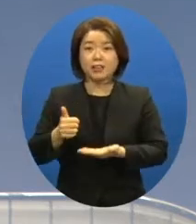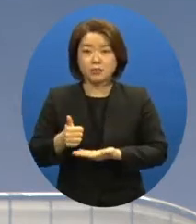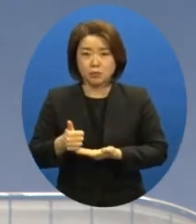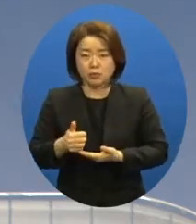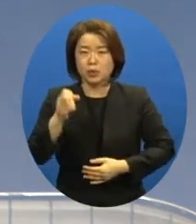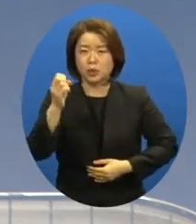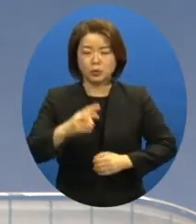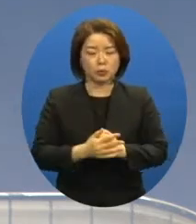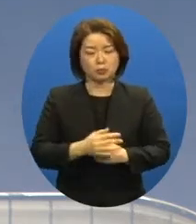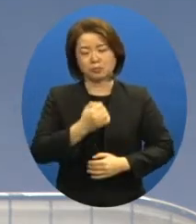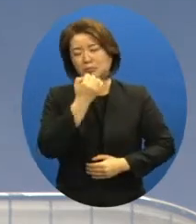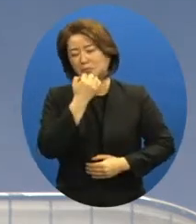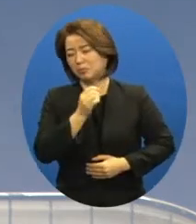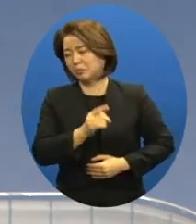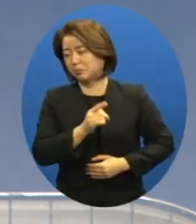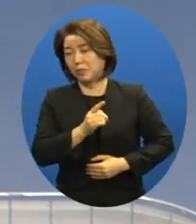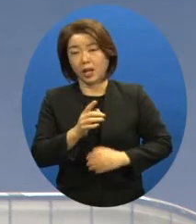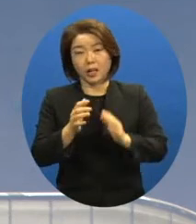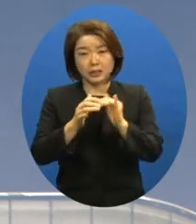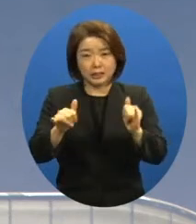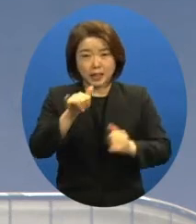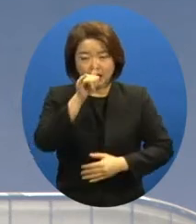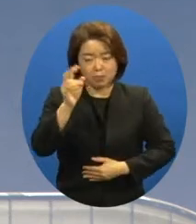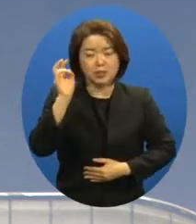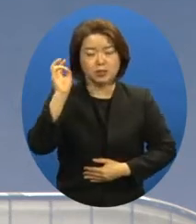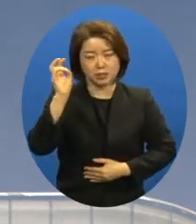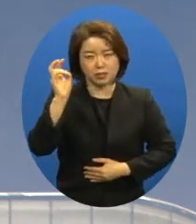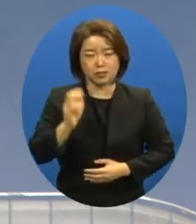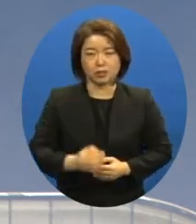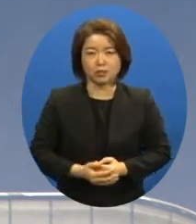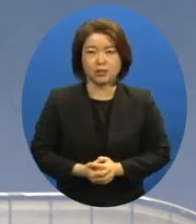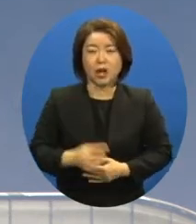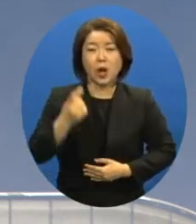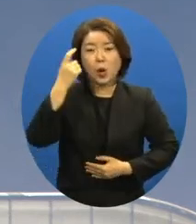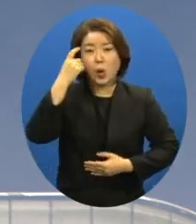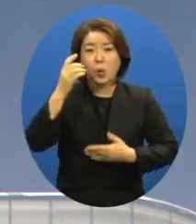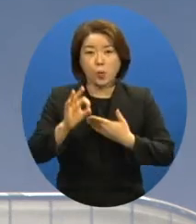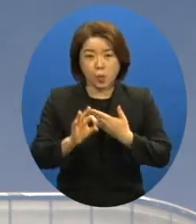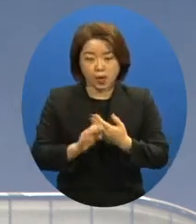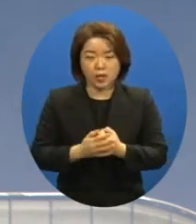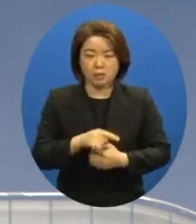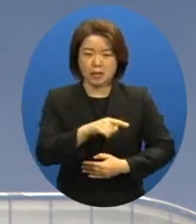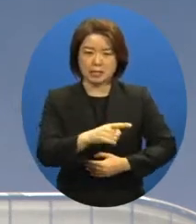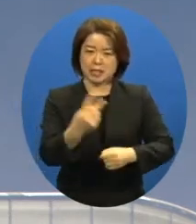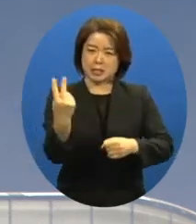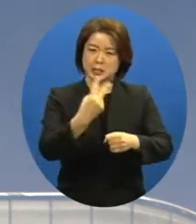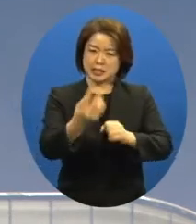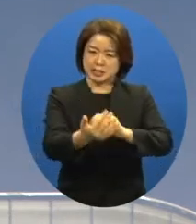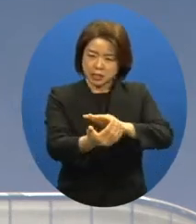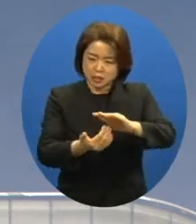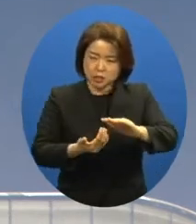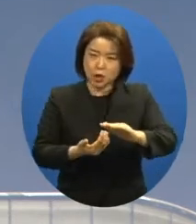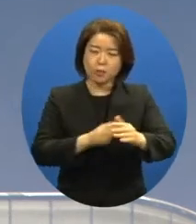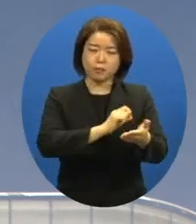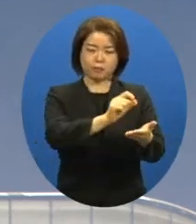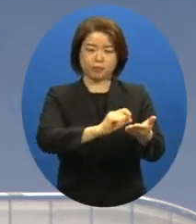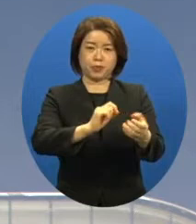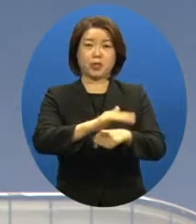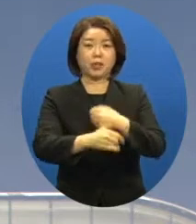또는 비웃는 분도 있을 수 있겠습니다. 왜냐하면 이것은 2000년 전에 기록된